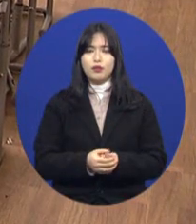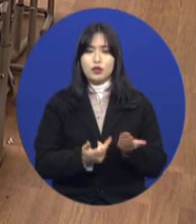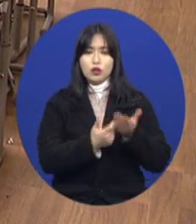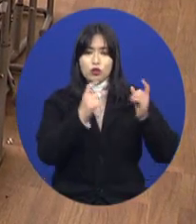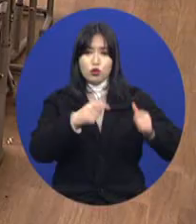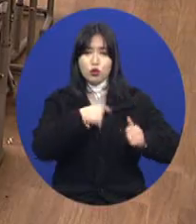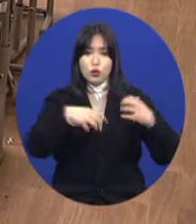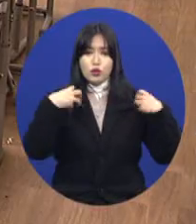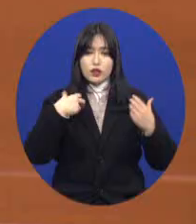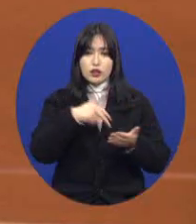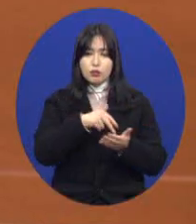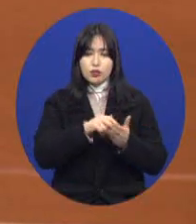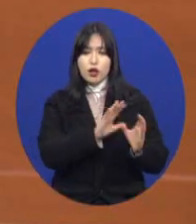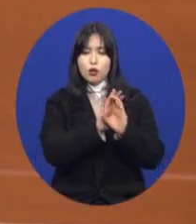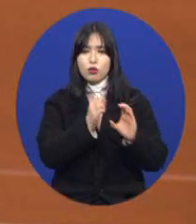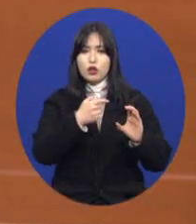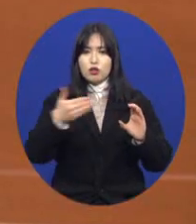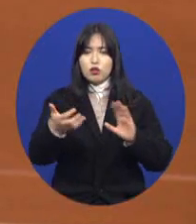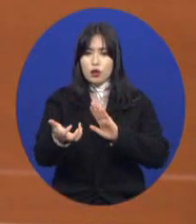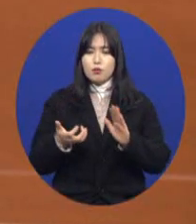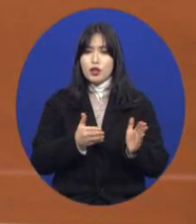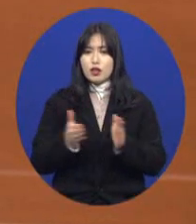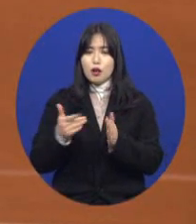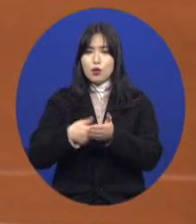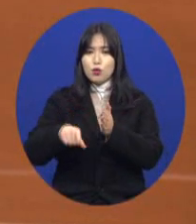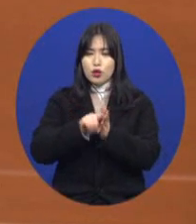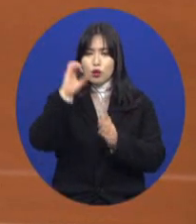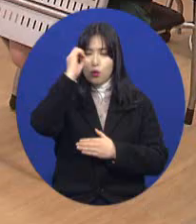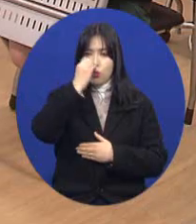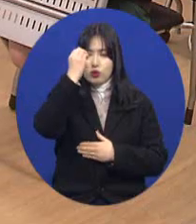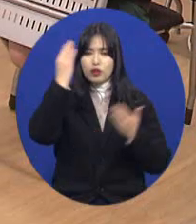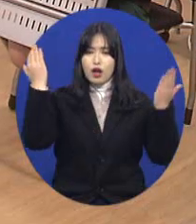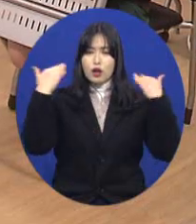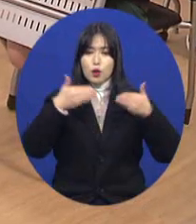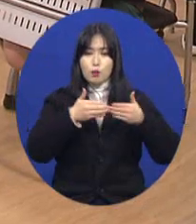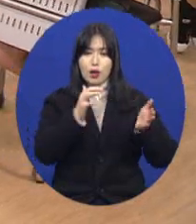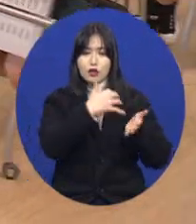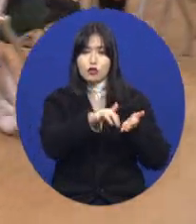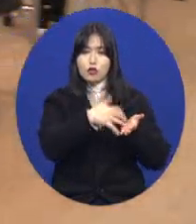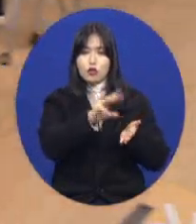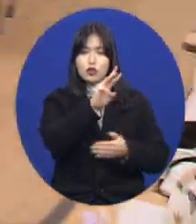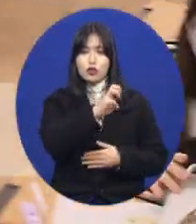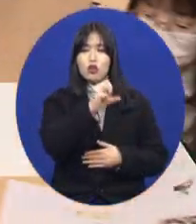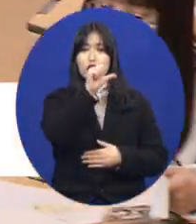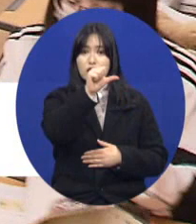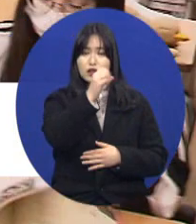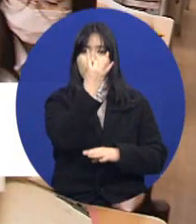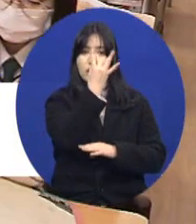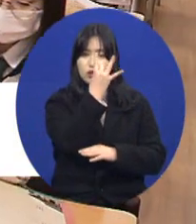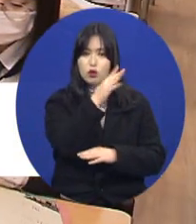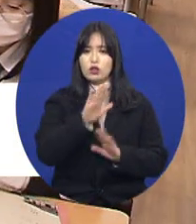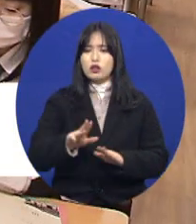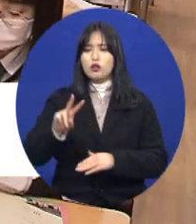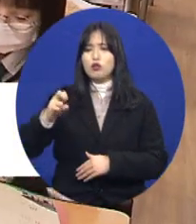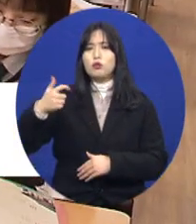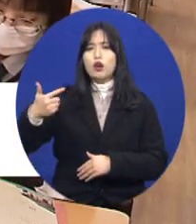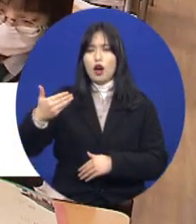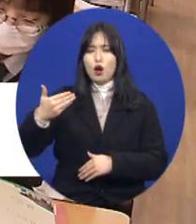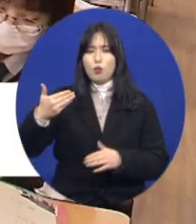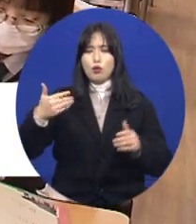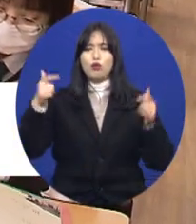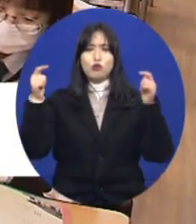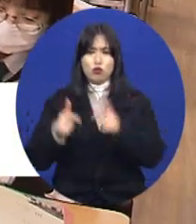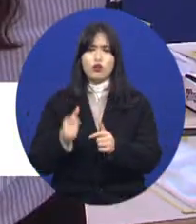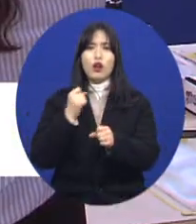제주도교육청 은 코로나 일부의 대비하기 위해 고등학교 학급당 학생수를 35명 에서 29명 이하로